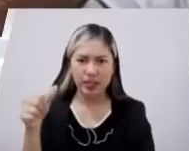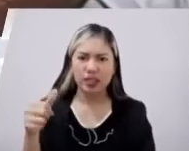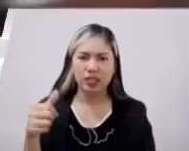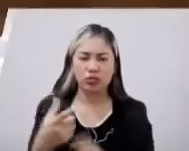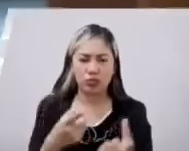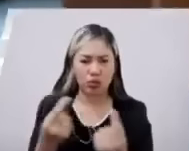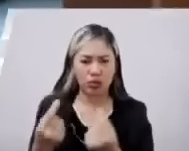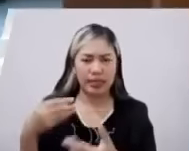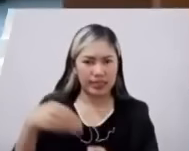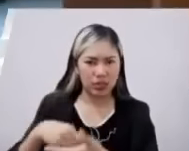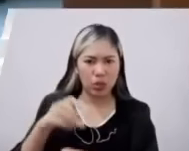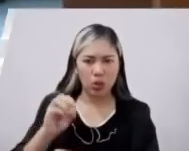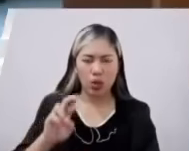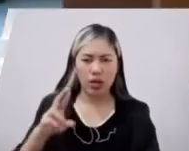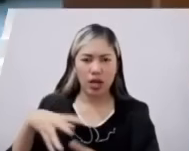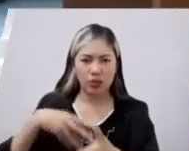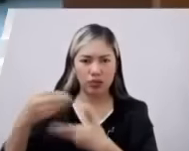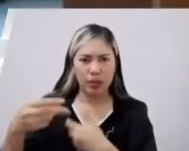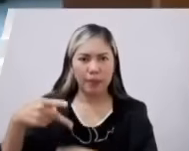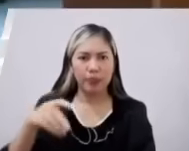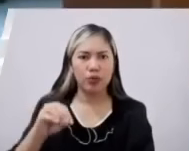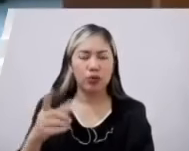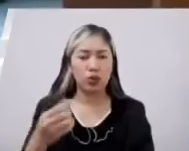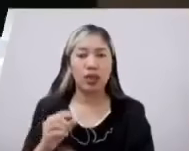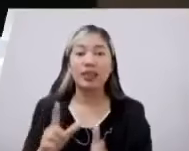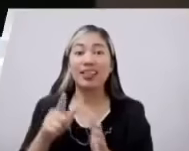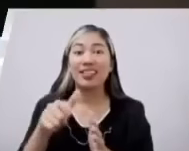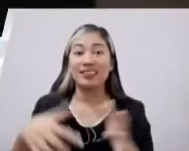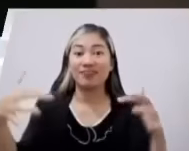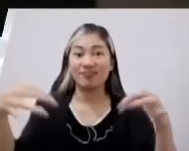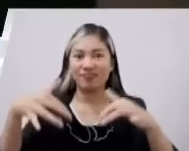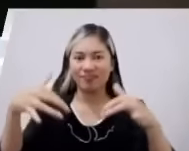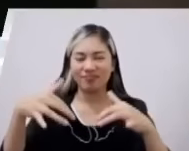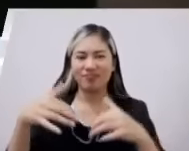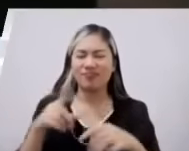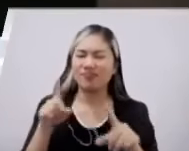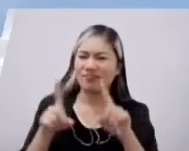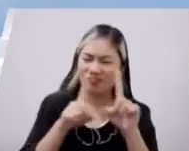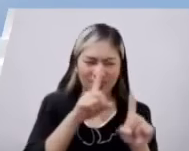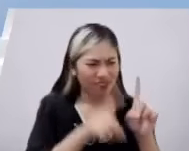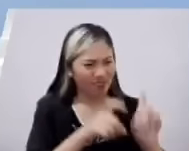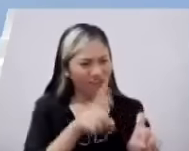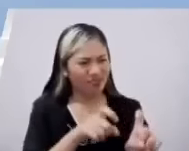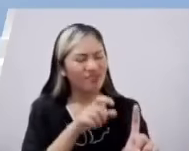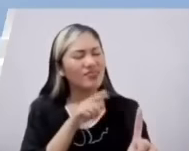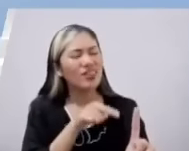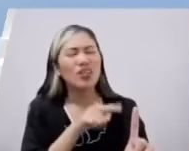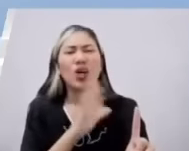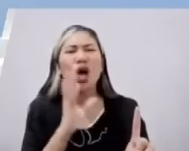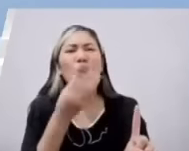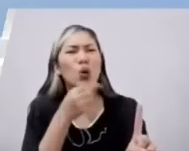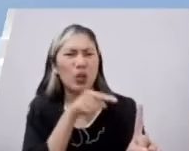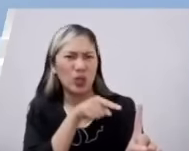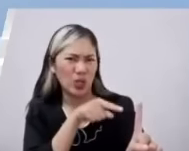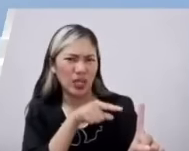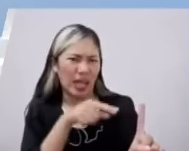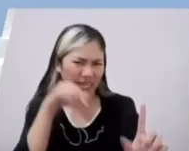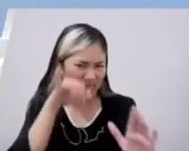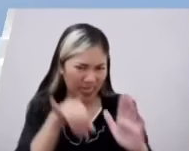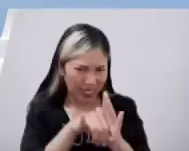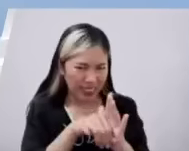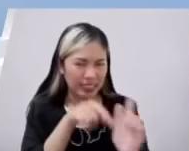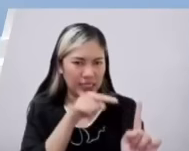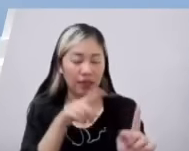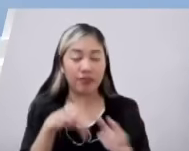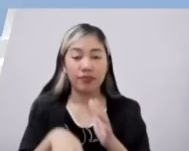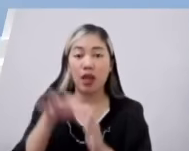ng pogo. Kalaunan sa mga hearing, nauwi ang mga tanong sa kung sino ba talaga si Alice Guo. At lumabas sa pagsisiyasat ng NBI